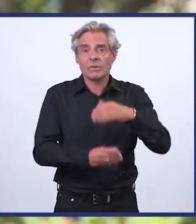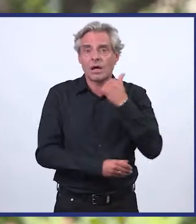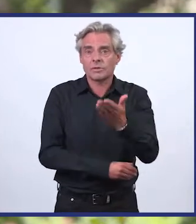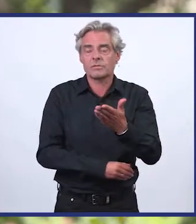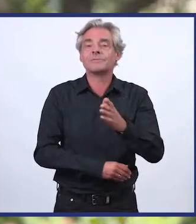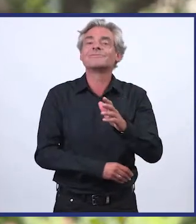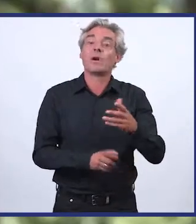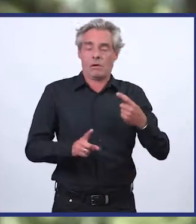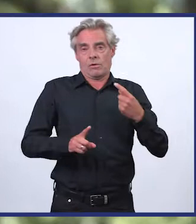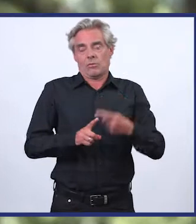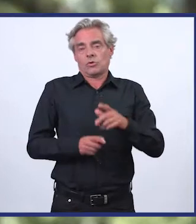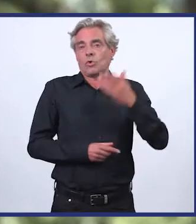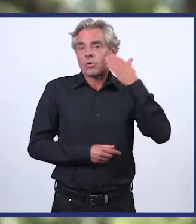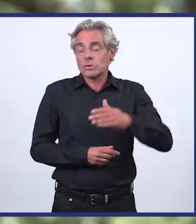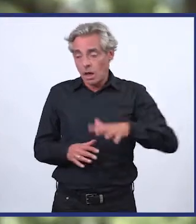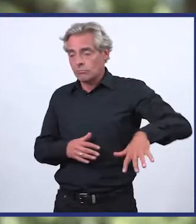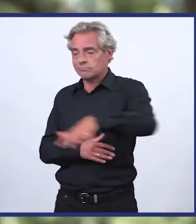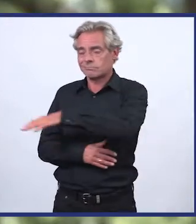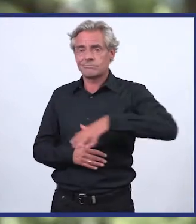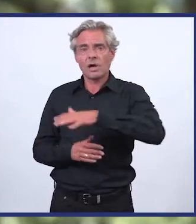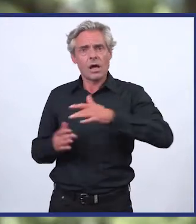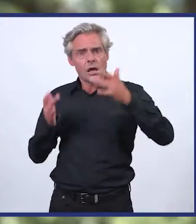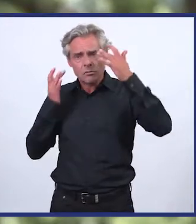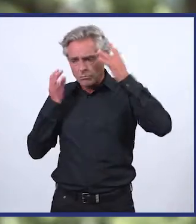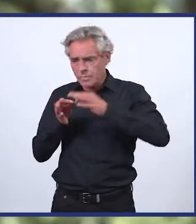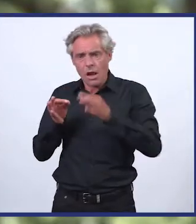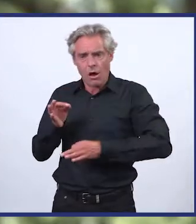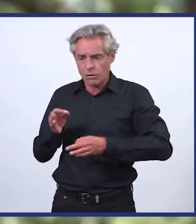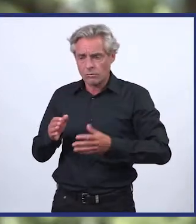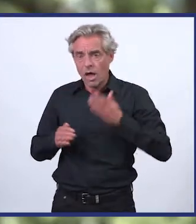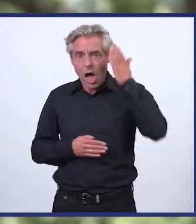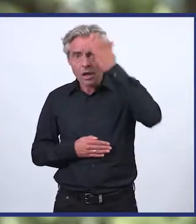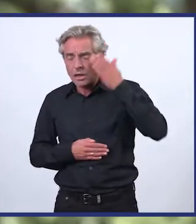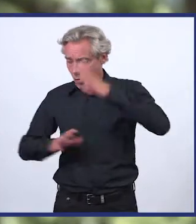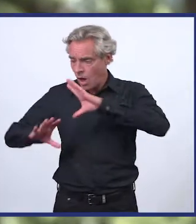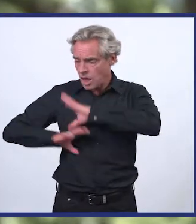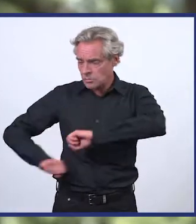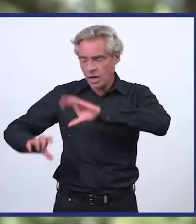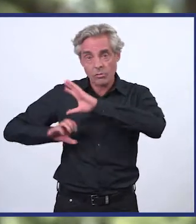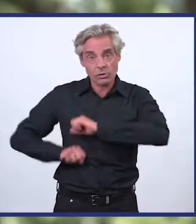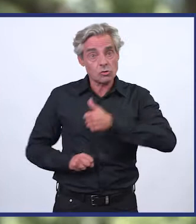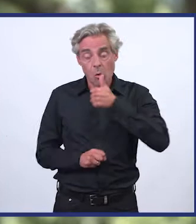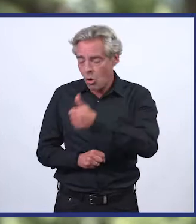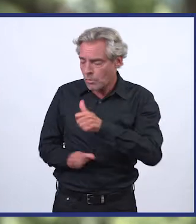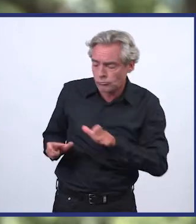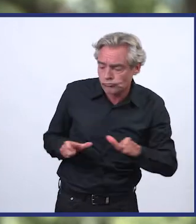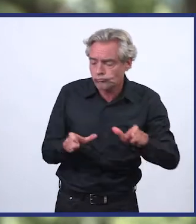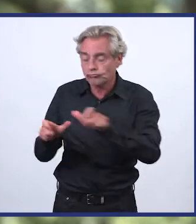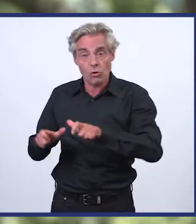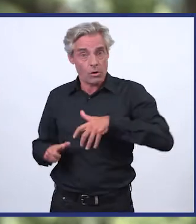chromosome, au génome des cellules. D'autre part, à nouveau, l'expérience accumulée, d'abord d'ailleurs dans des modèles animaux, ont montré que les